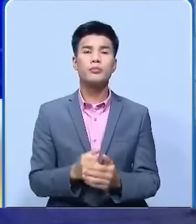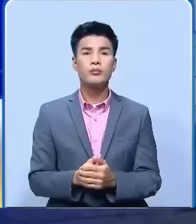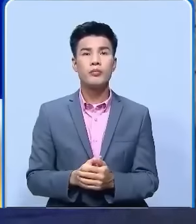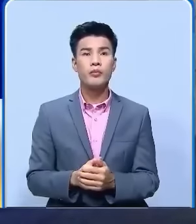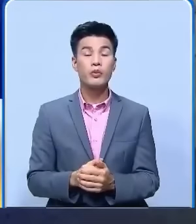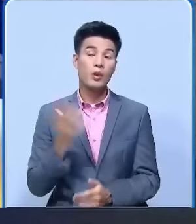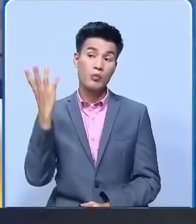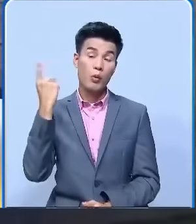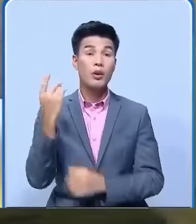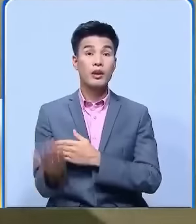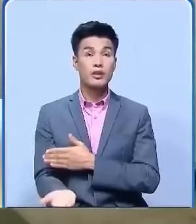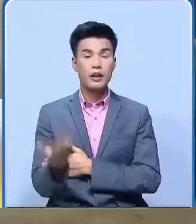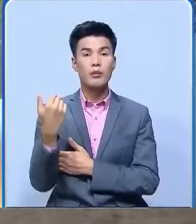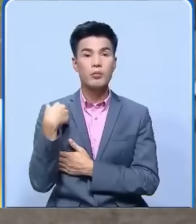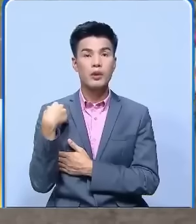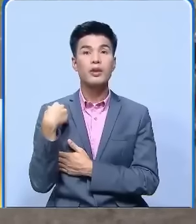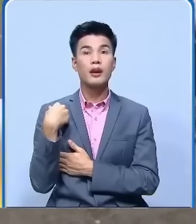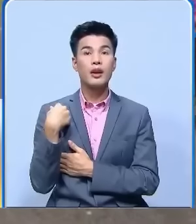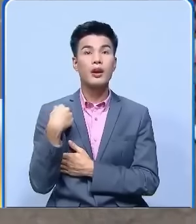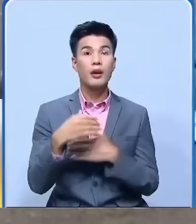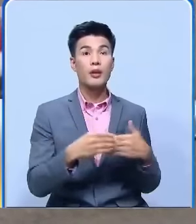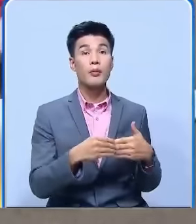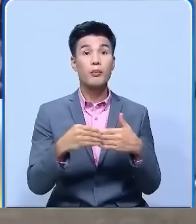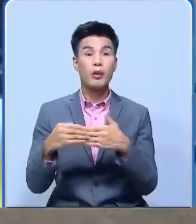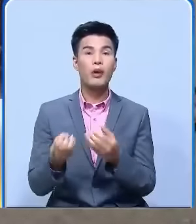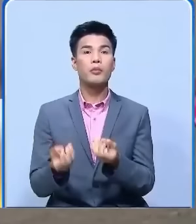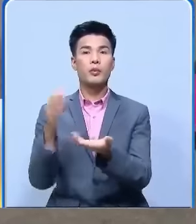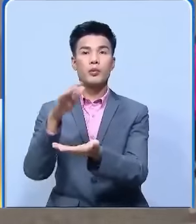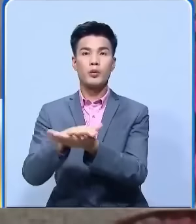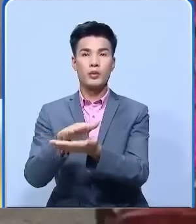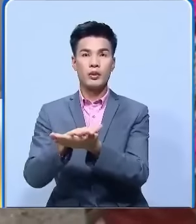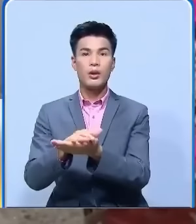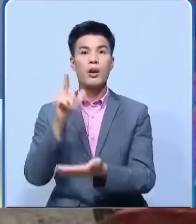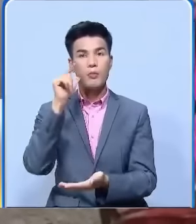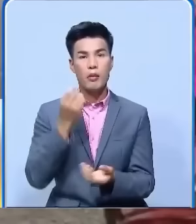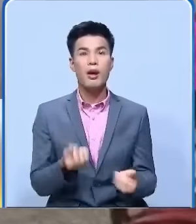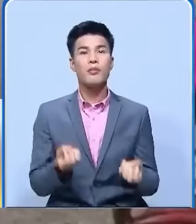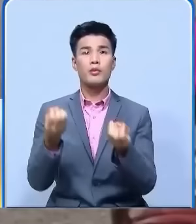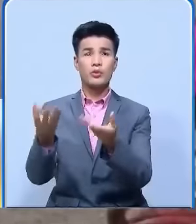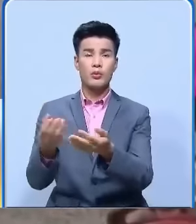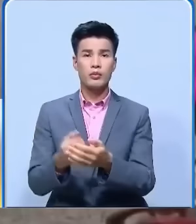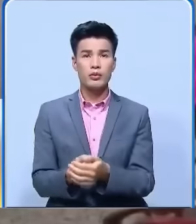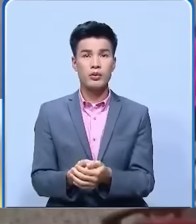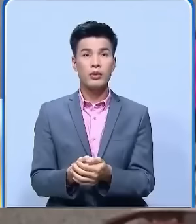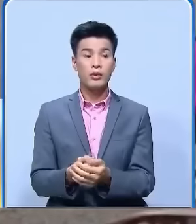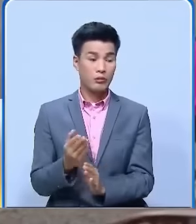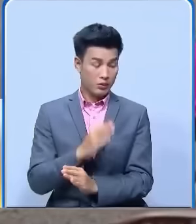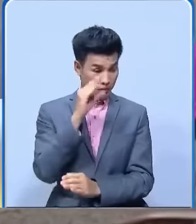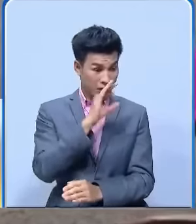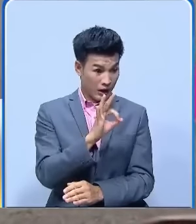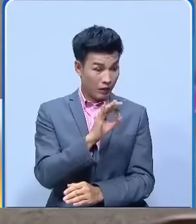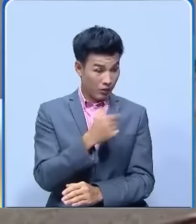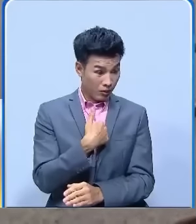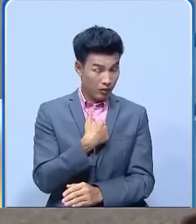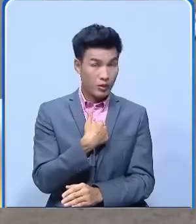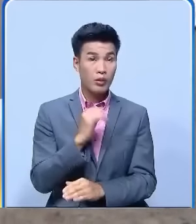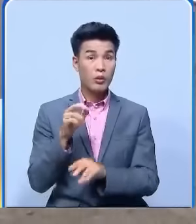เยคุณผู้ชมครับก็มีความเคลื่อนไหวน้องเองก็มาที่โรงเรียนคุณแม่มาส่งนะครับคือตอนแรกออกมาก่อน 21:00นใช่มั้ยออกจากบ้านผู้